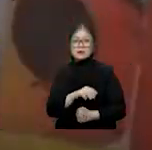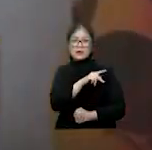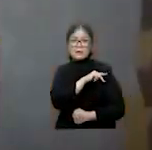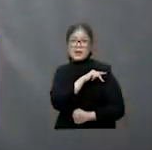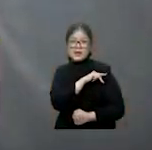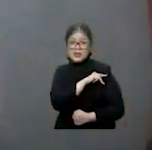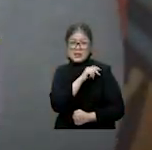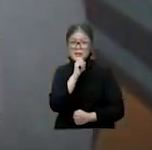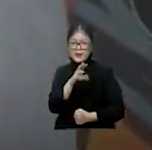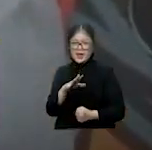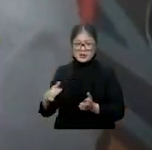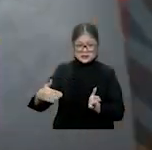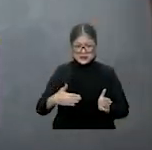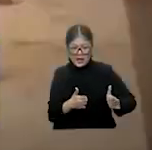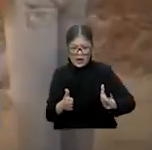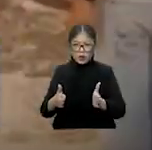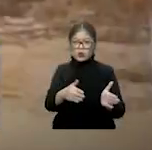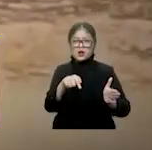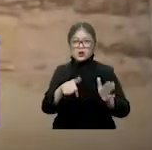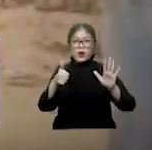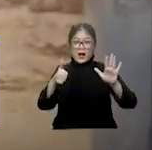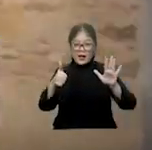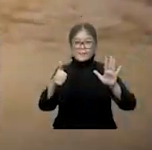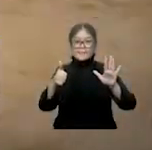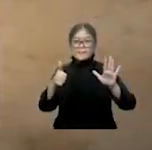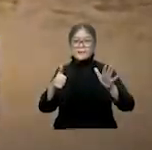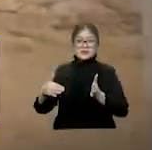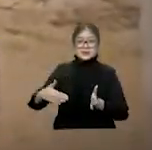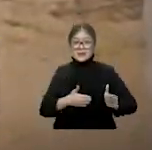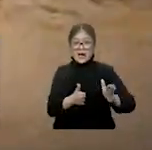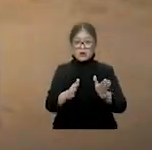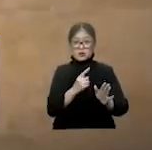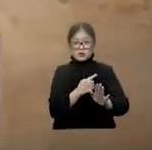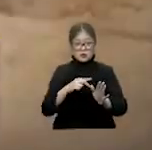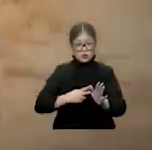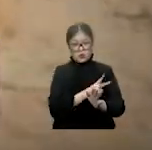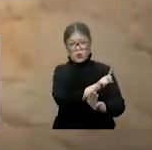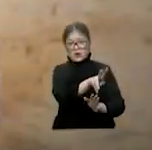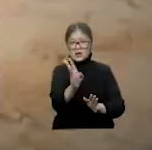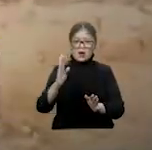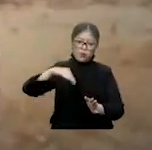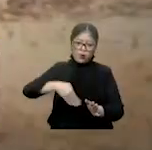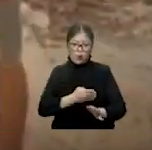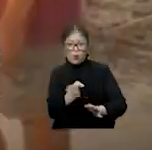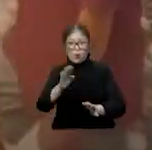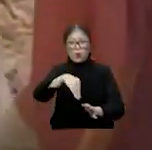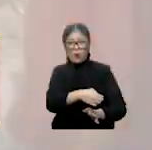di jalur lintasan ke-6. Saat itu peserta terakhir off-road hilang kendali saat melintas di